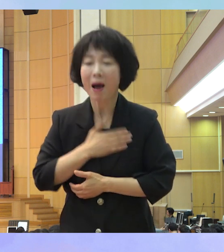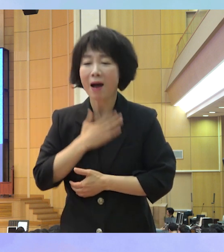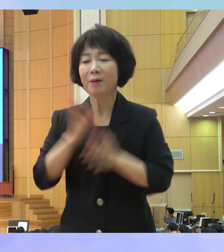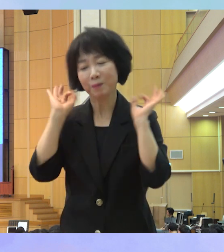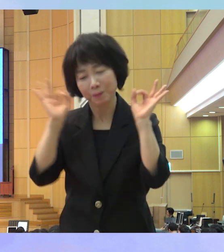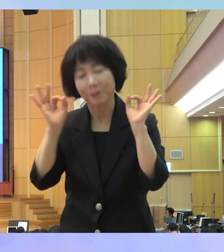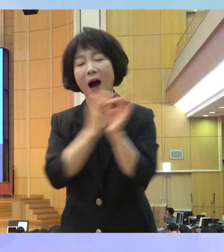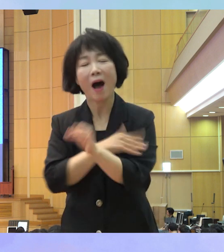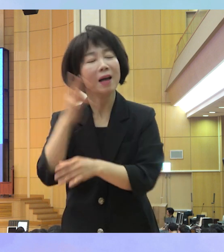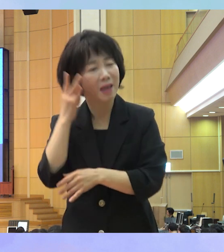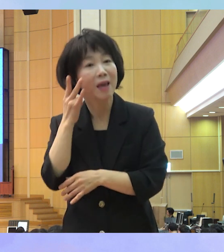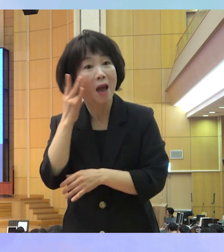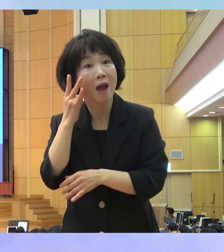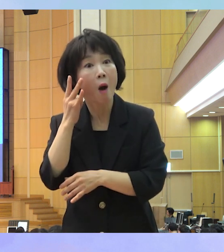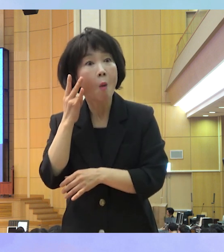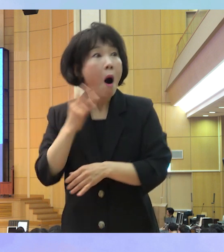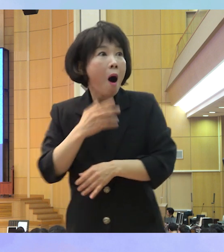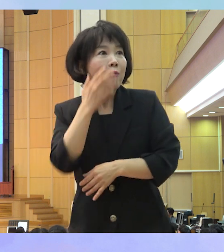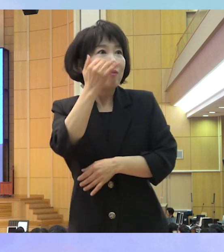리액션을 잘,